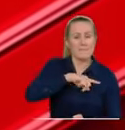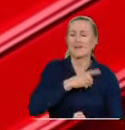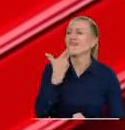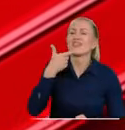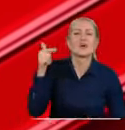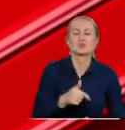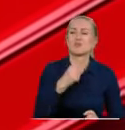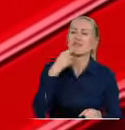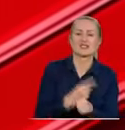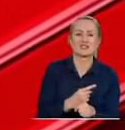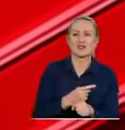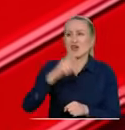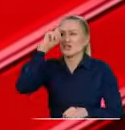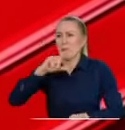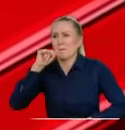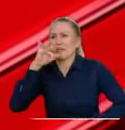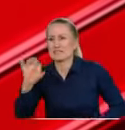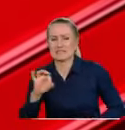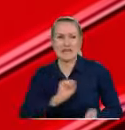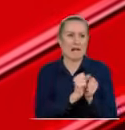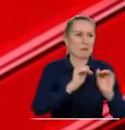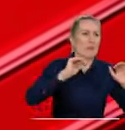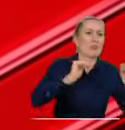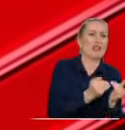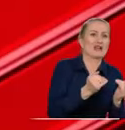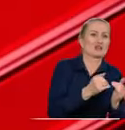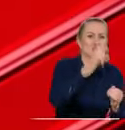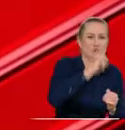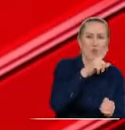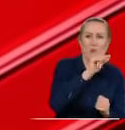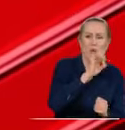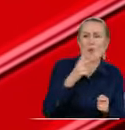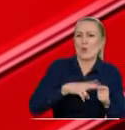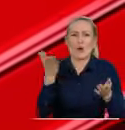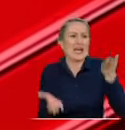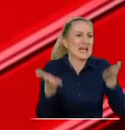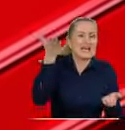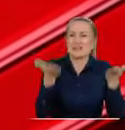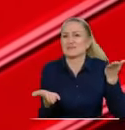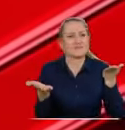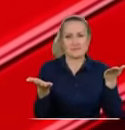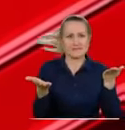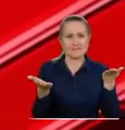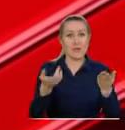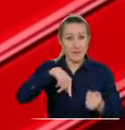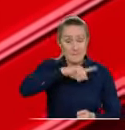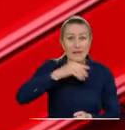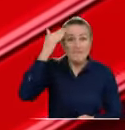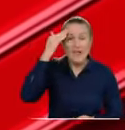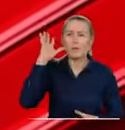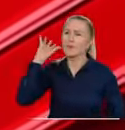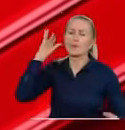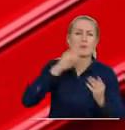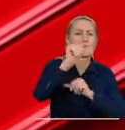między większym złem z PiS-u, a mniejszym złem z PO. Wiemy dobrze, że rzeczy, o które walczyliśmy od lat,